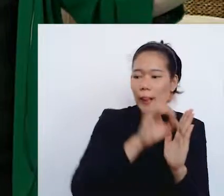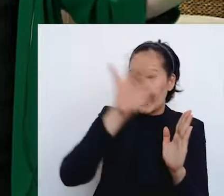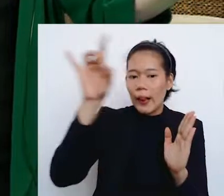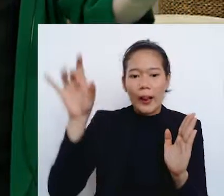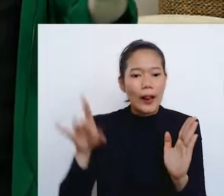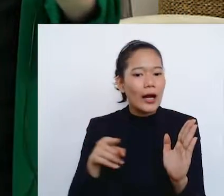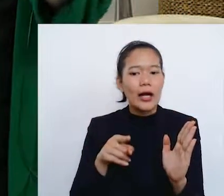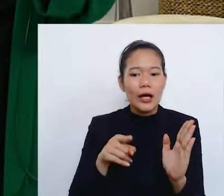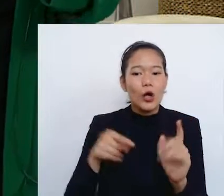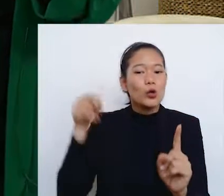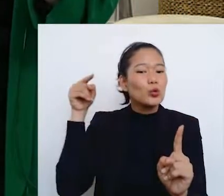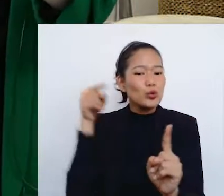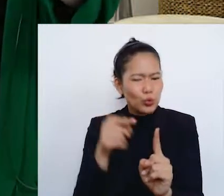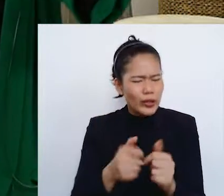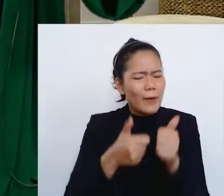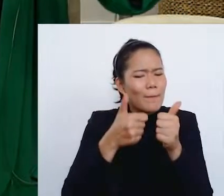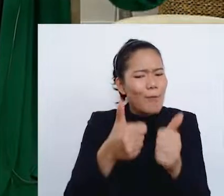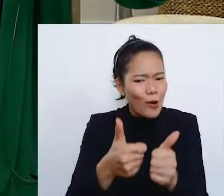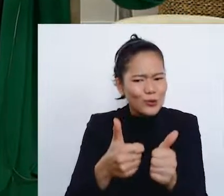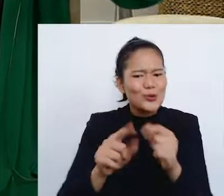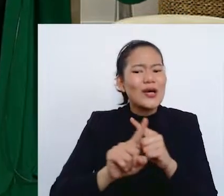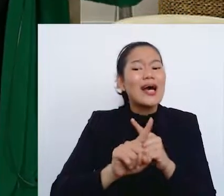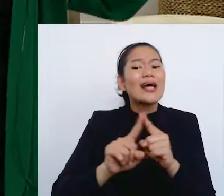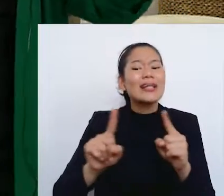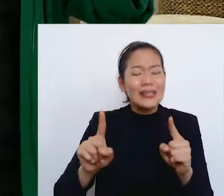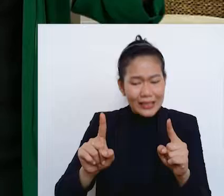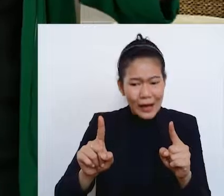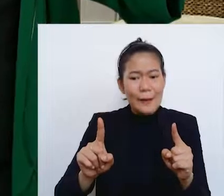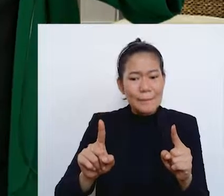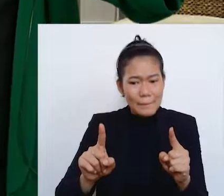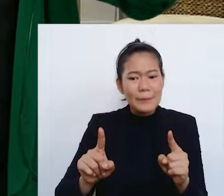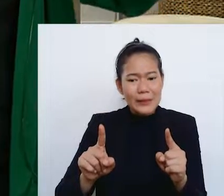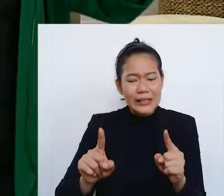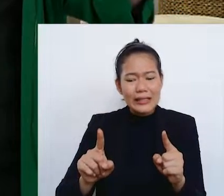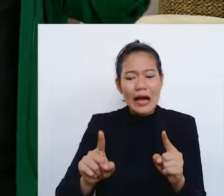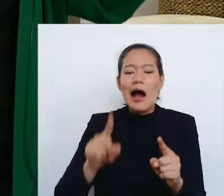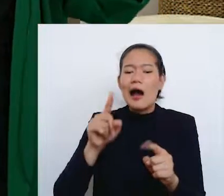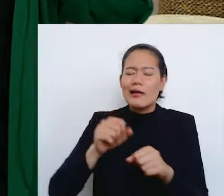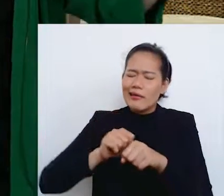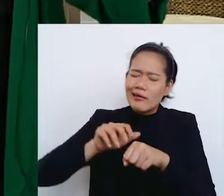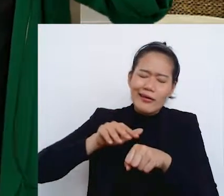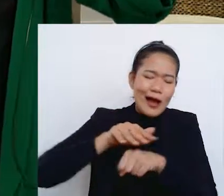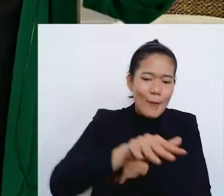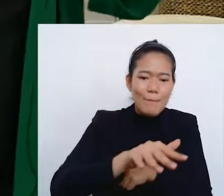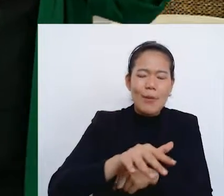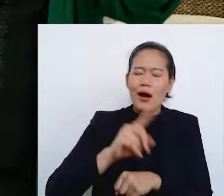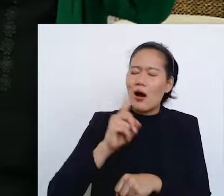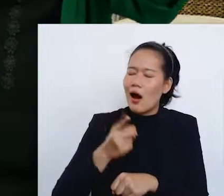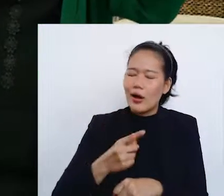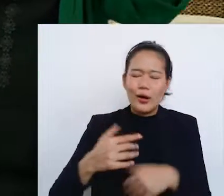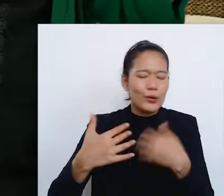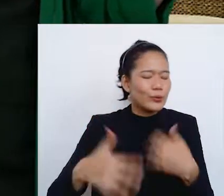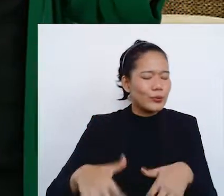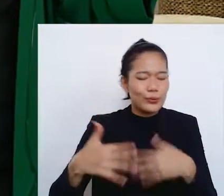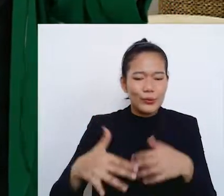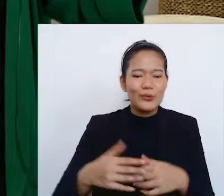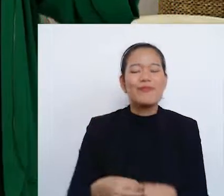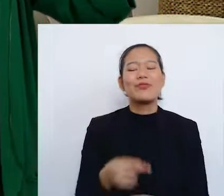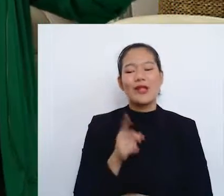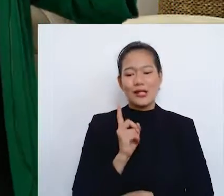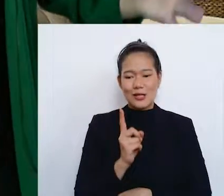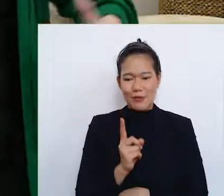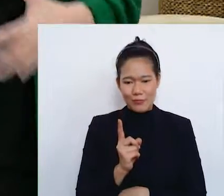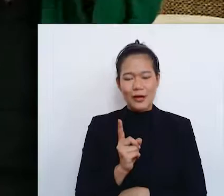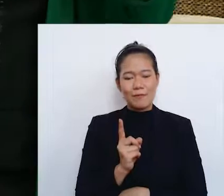lain, semuanya dengan tujuan yang baik, tetapi juga semuanya akan membawa dampak yang luar biasa